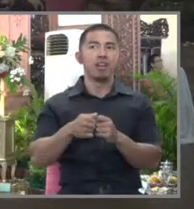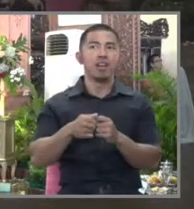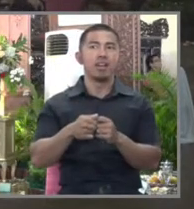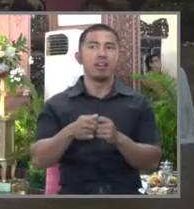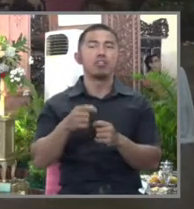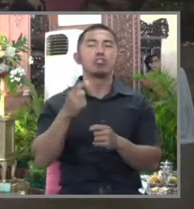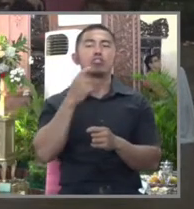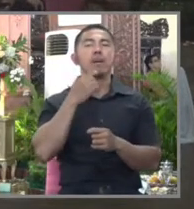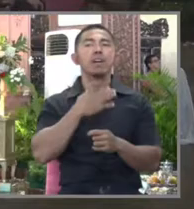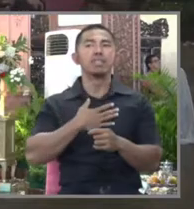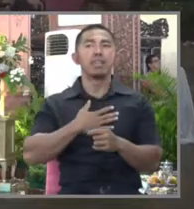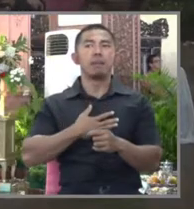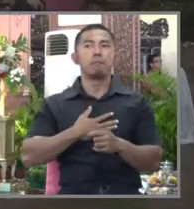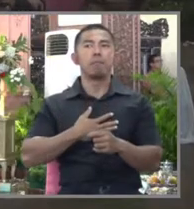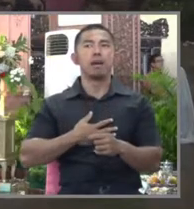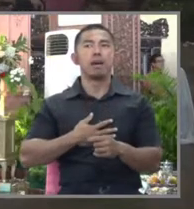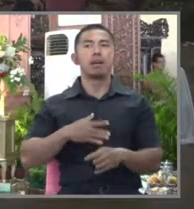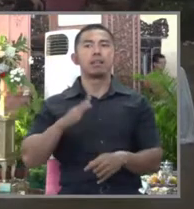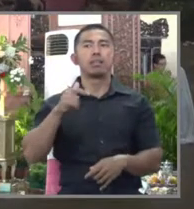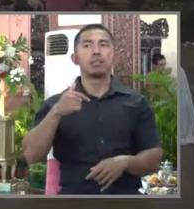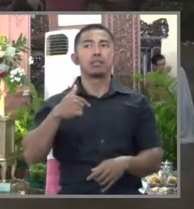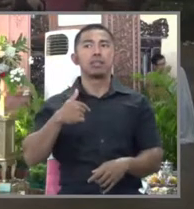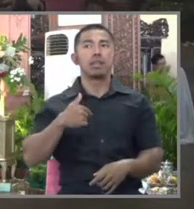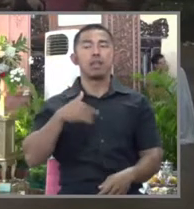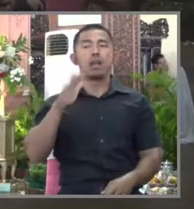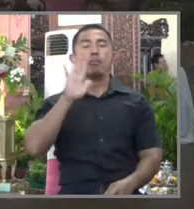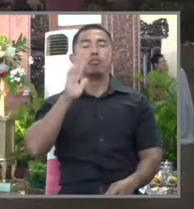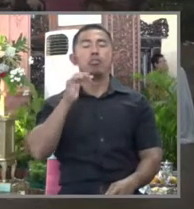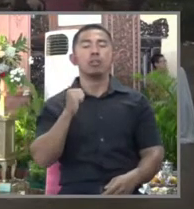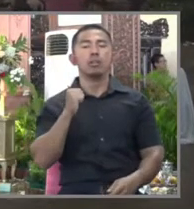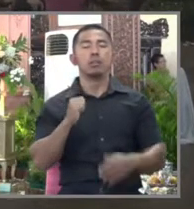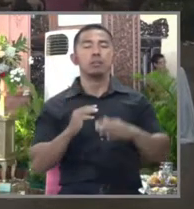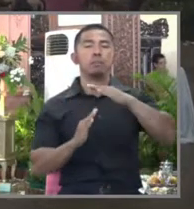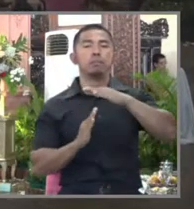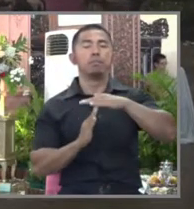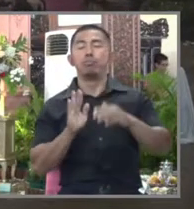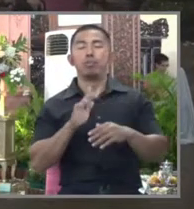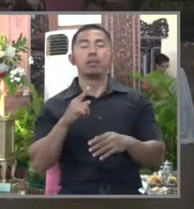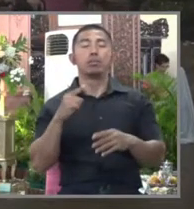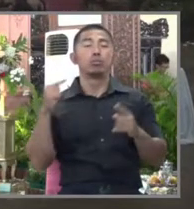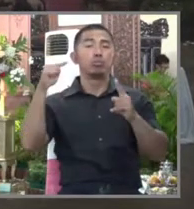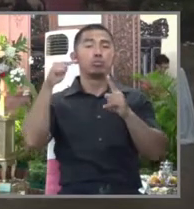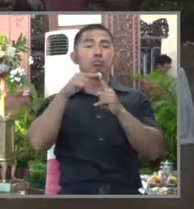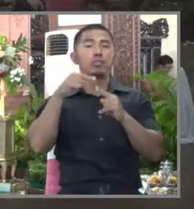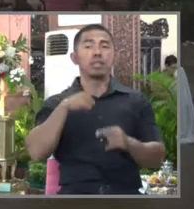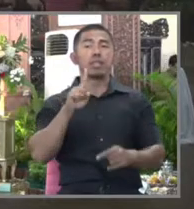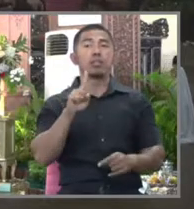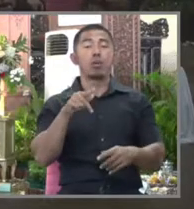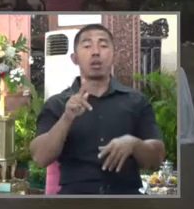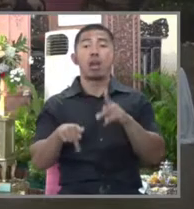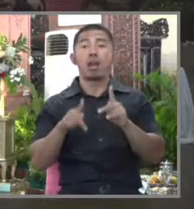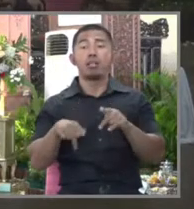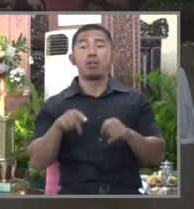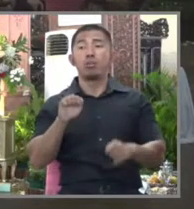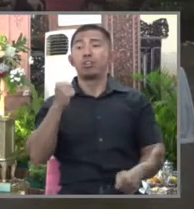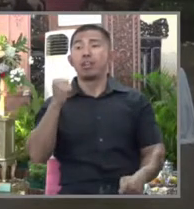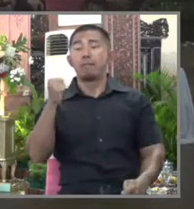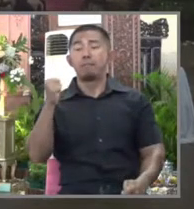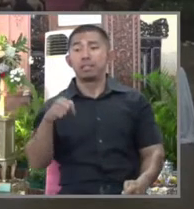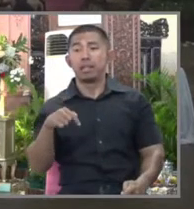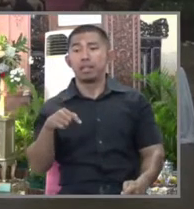sabar dulu, saya belum berhenti berjuang soal itu. Siap, Bapak. Terima tujuan saya sebenarnya satu saja. Kalau tidak bisa dan